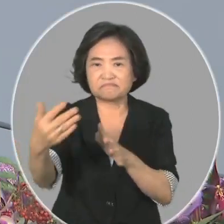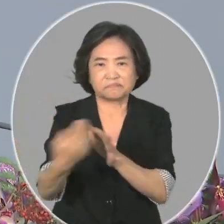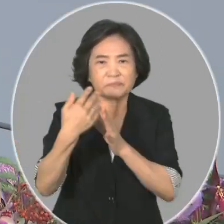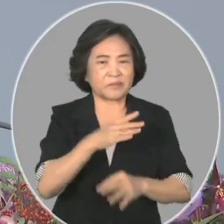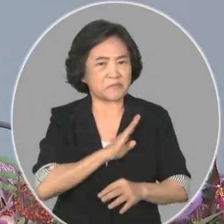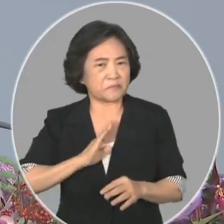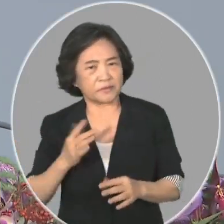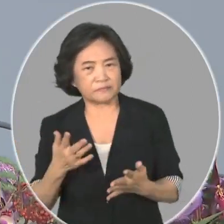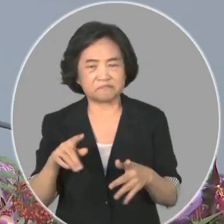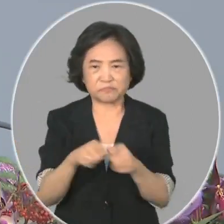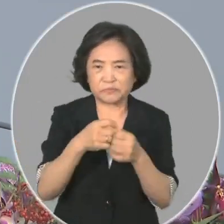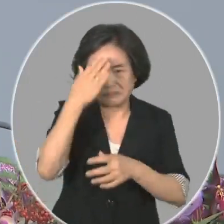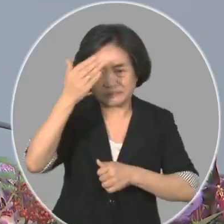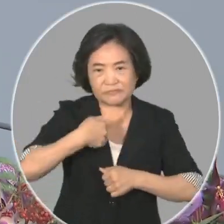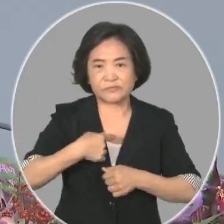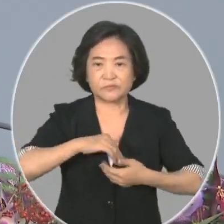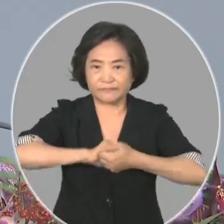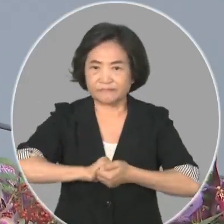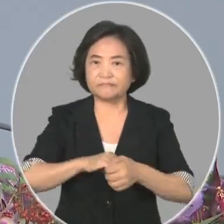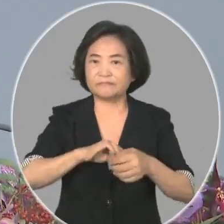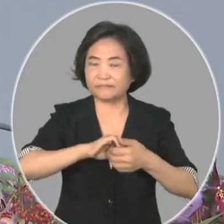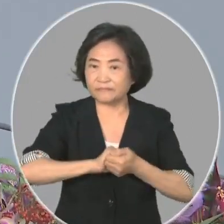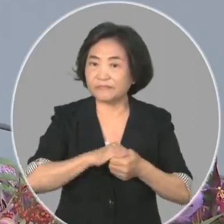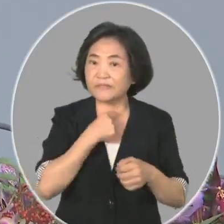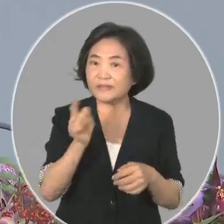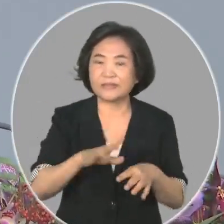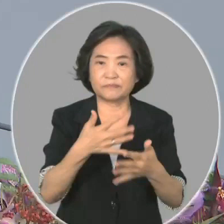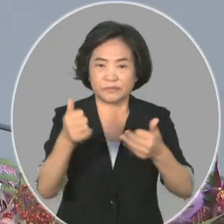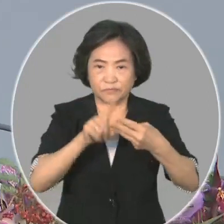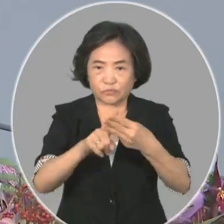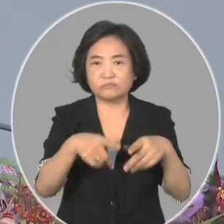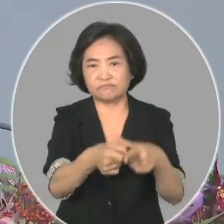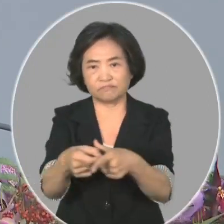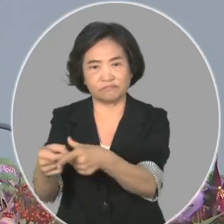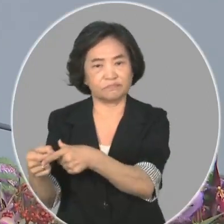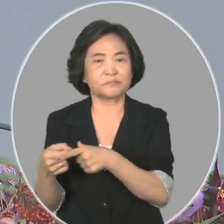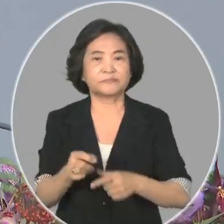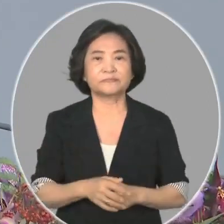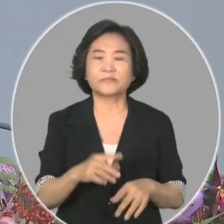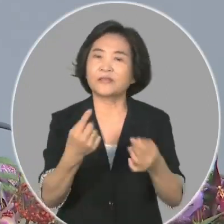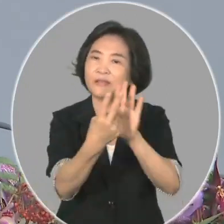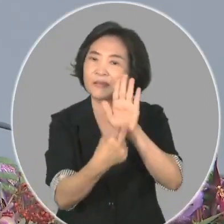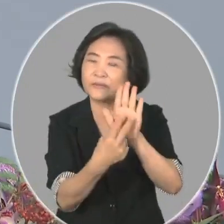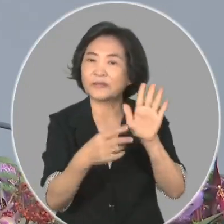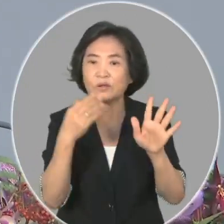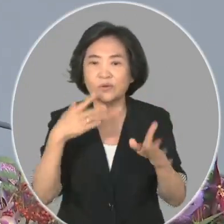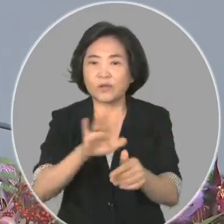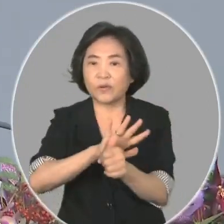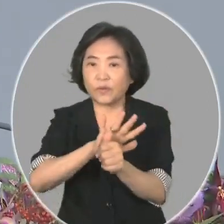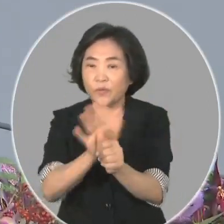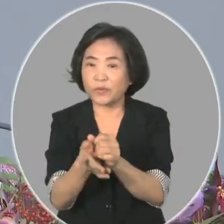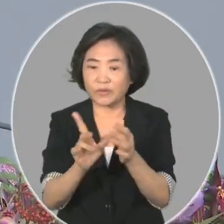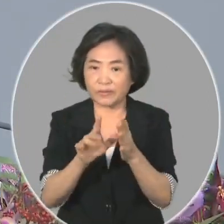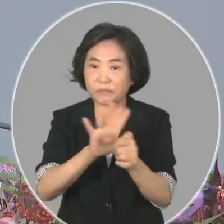破坏，我们一定要用更透明、更民主的方式来应对。例如，在疫情期间，